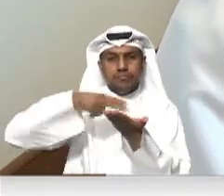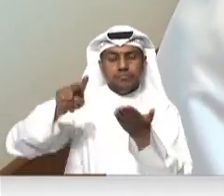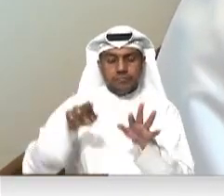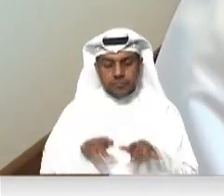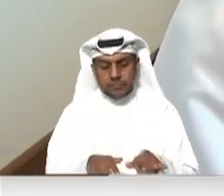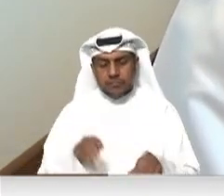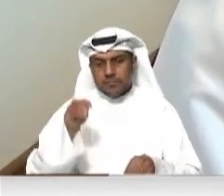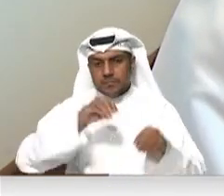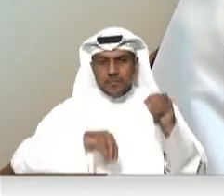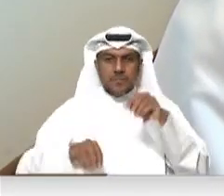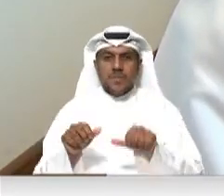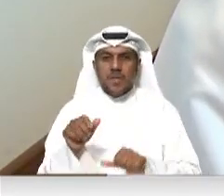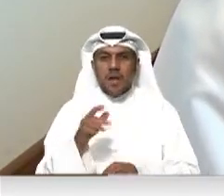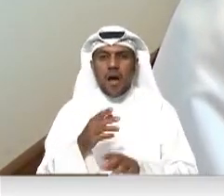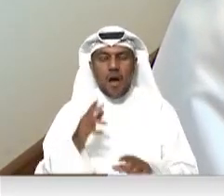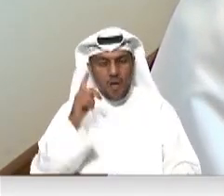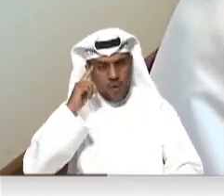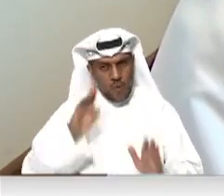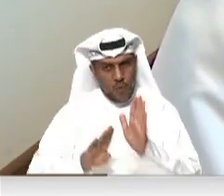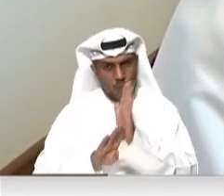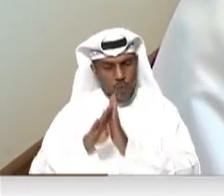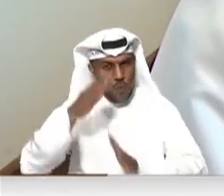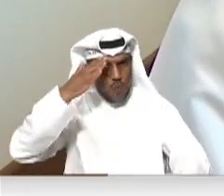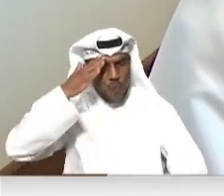للانتقال للحكومة الرقمية،